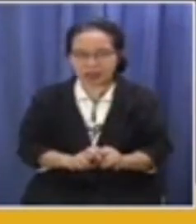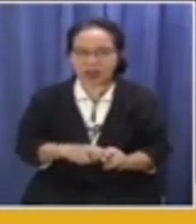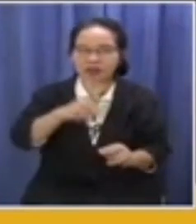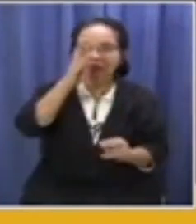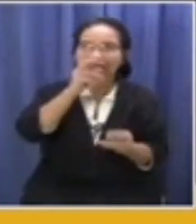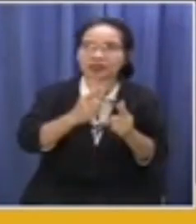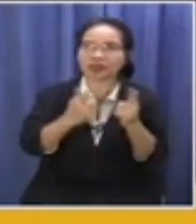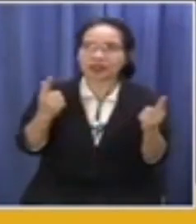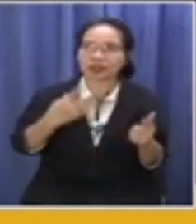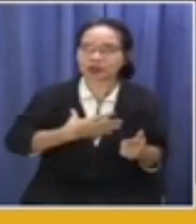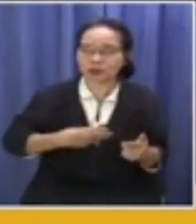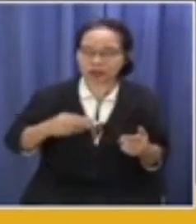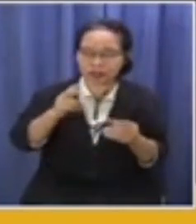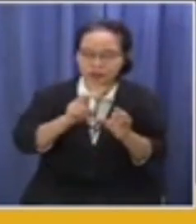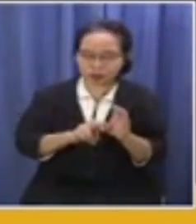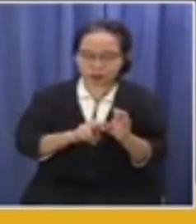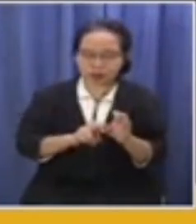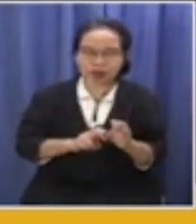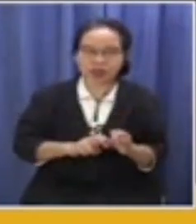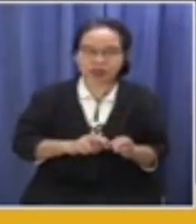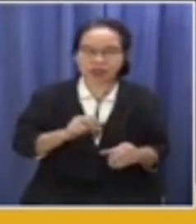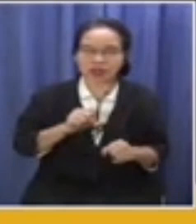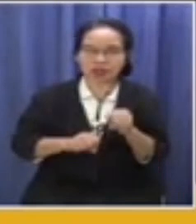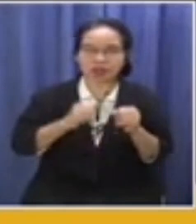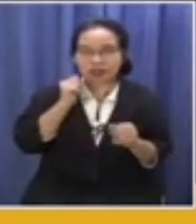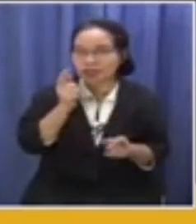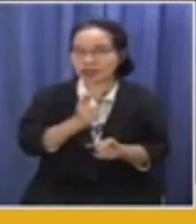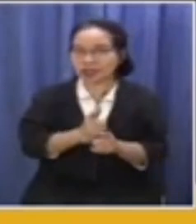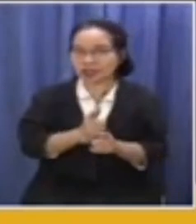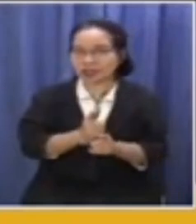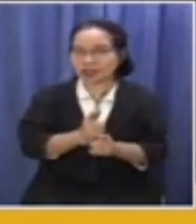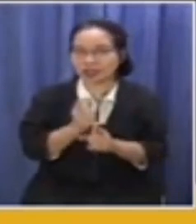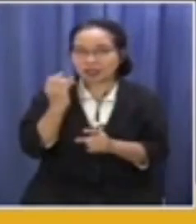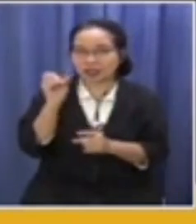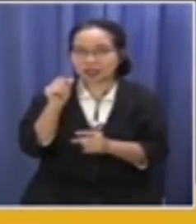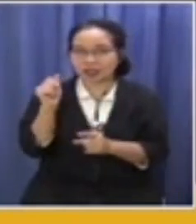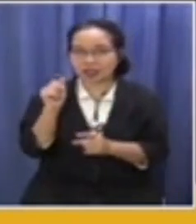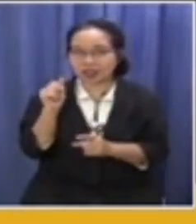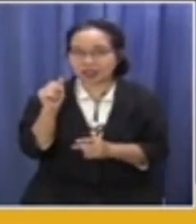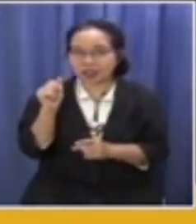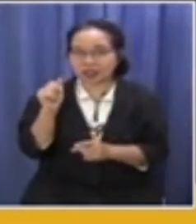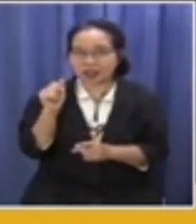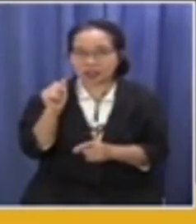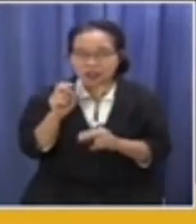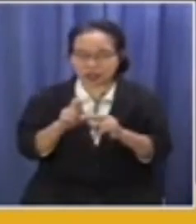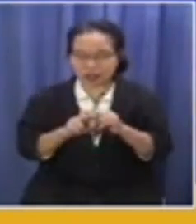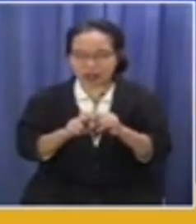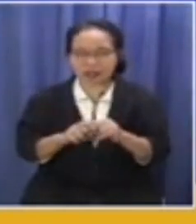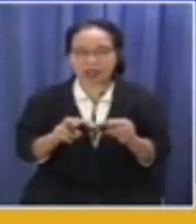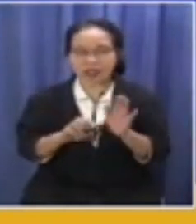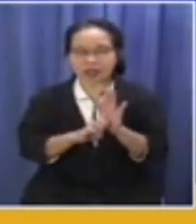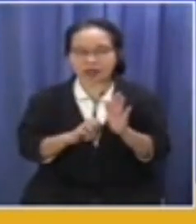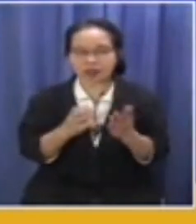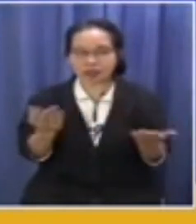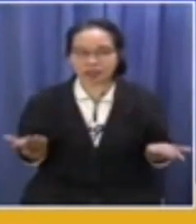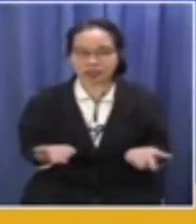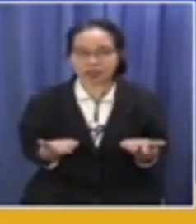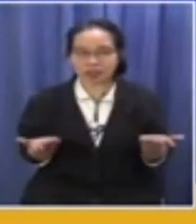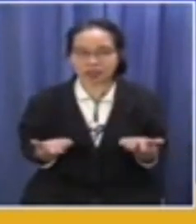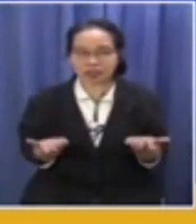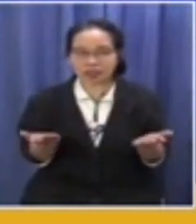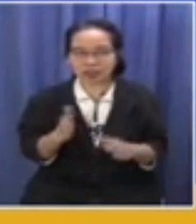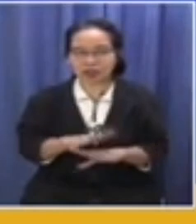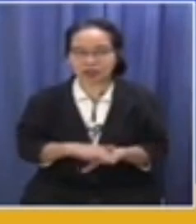great white throne kasi ganito kapatid naana k i-consider mo Ano halimbawa nandito ka